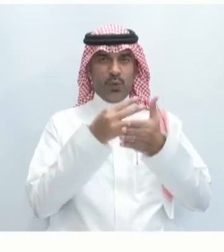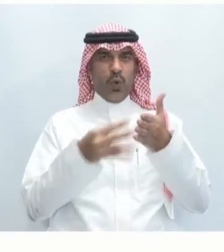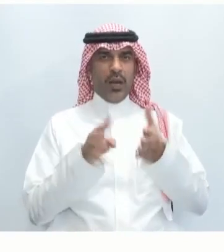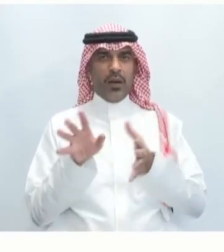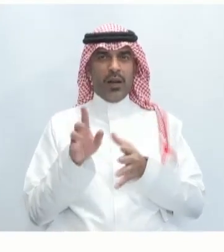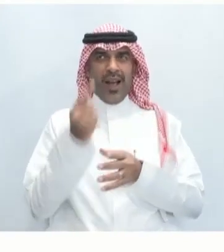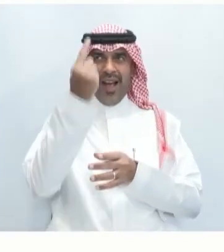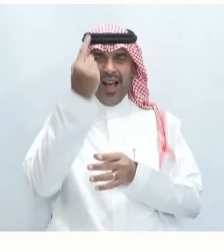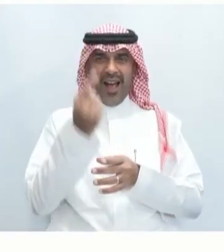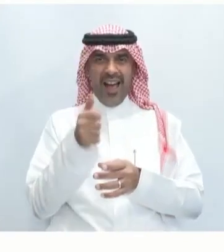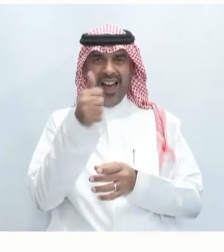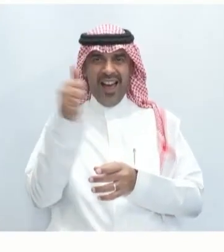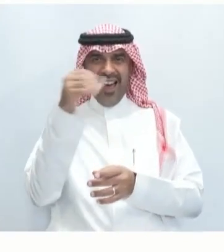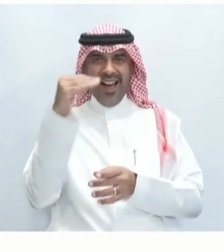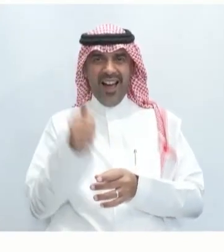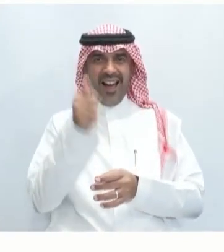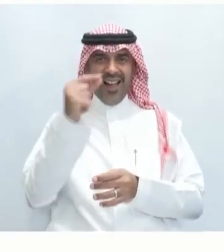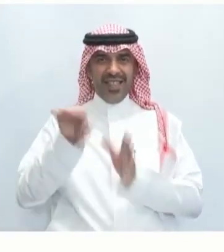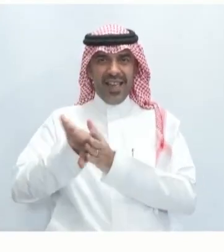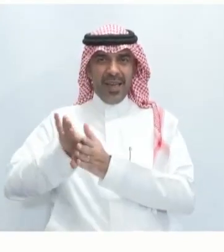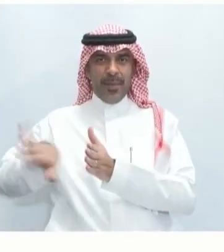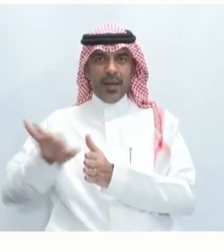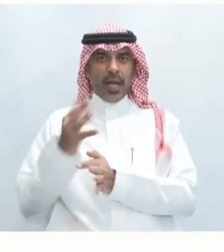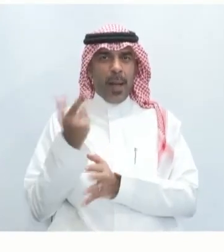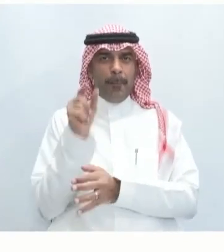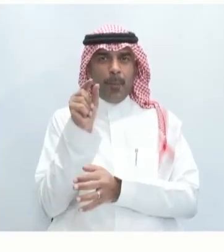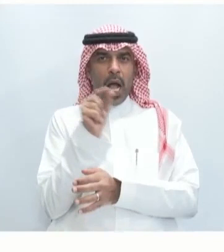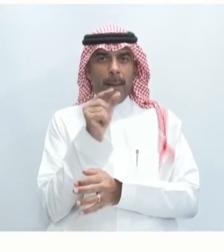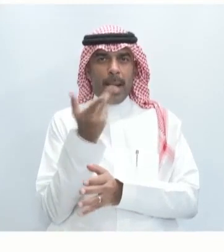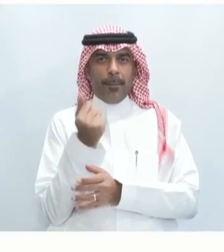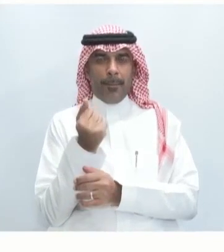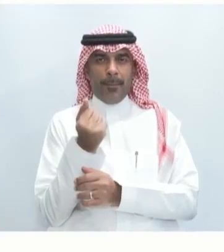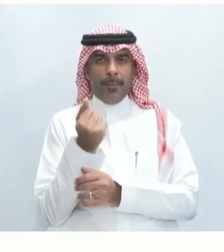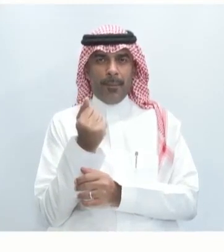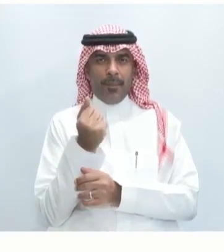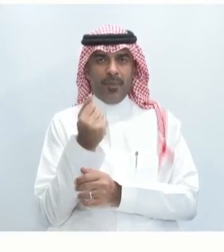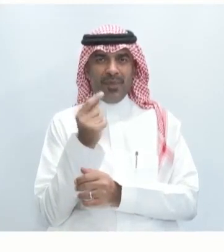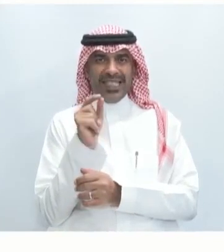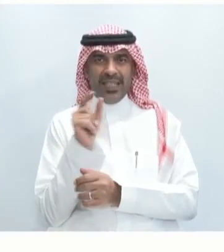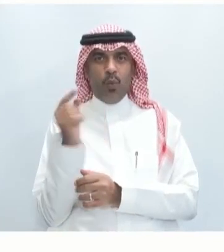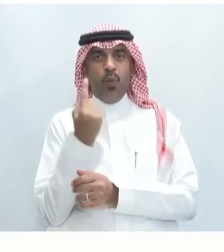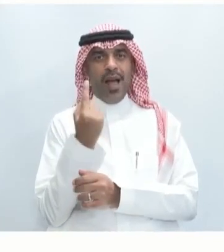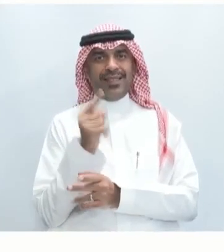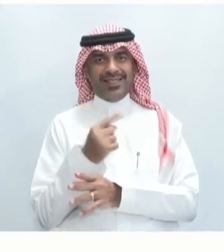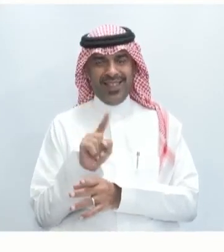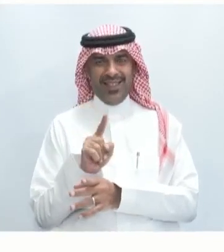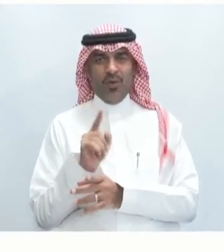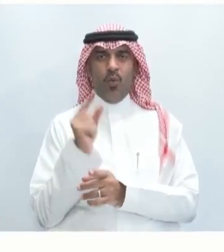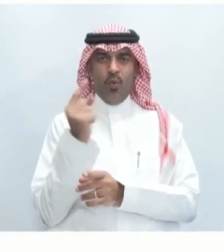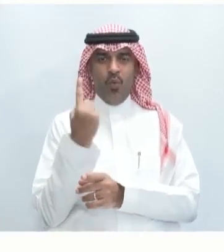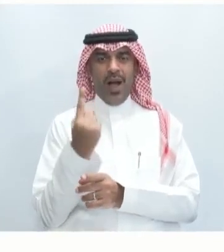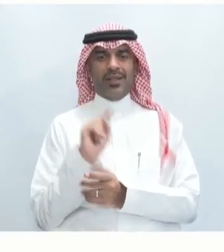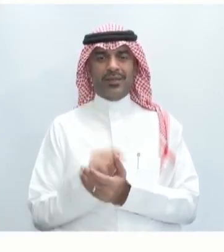منزله الاحاد التي على اليمين كم بها من مكعب صغير ابنائي بناتي واحد بارك الله فيكم اذا